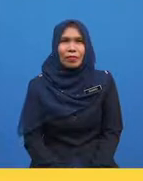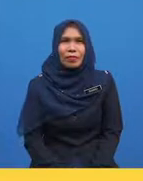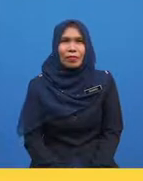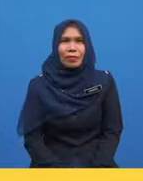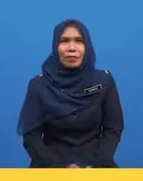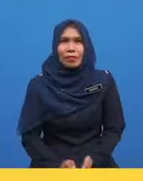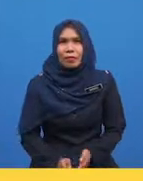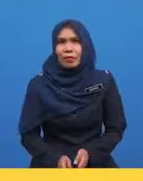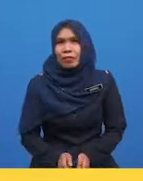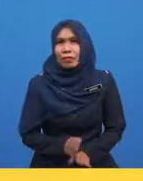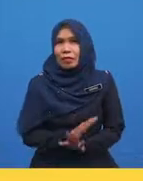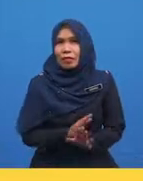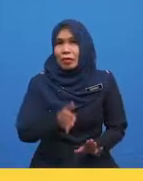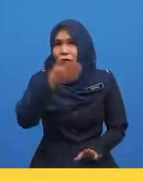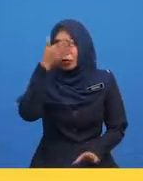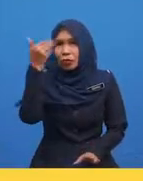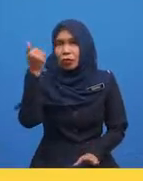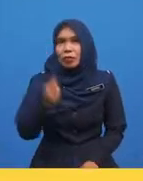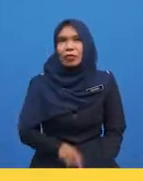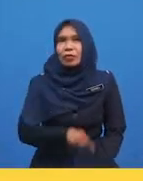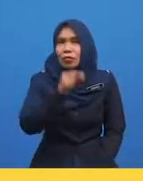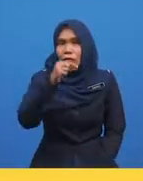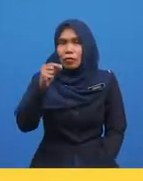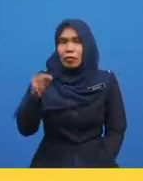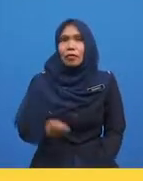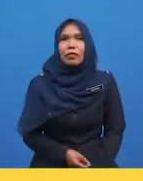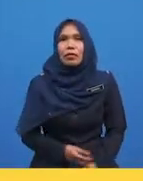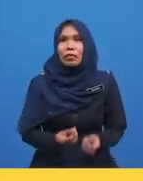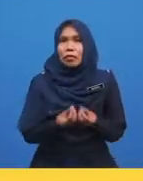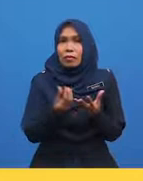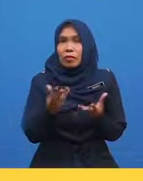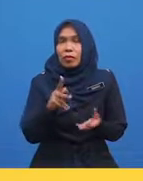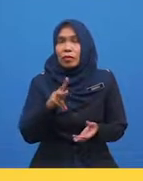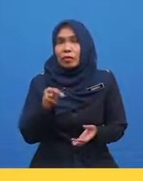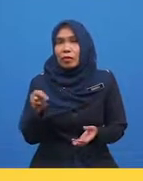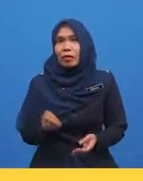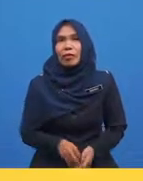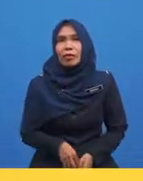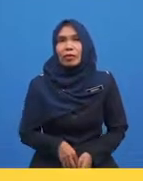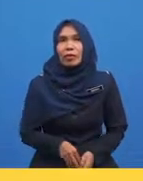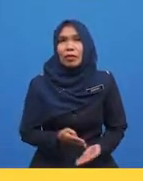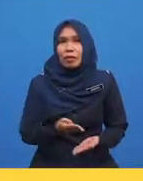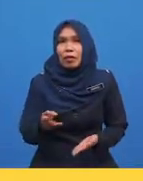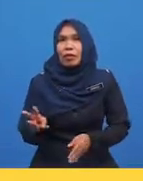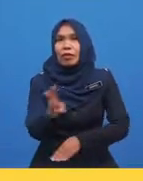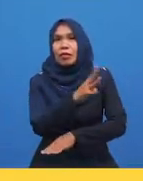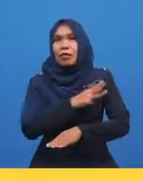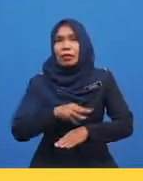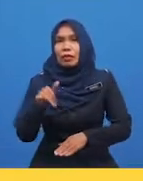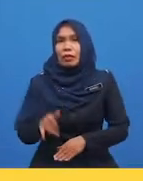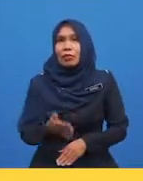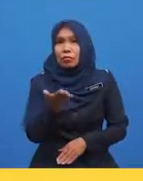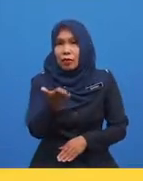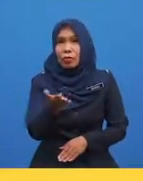Jangan lupa tuliskan pecahan bagi kawasan yang kamu warnakan tadi.